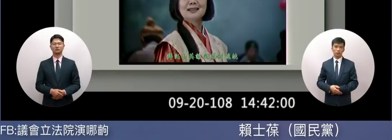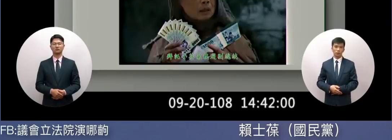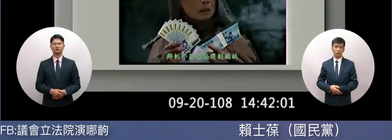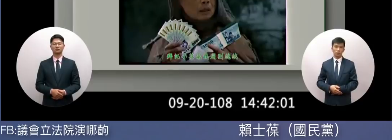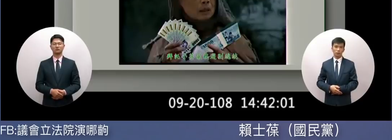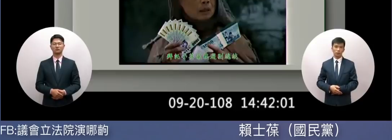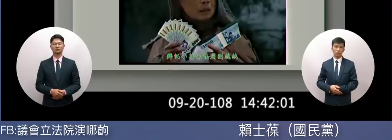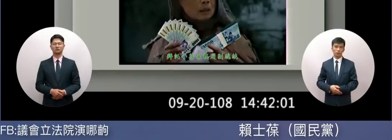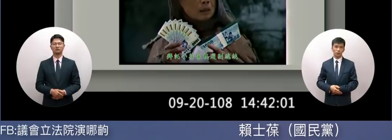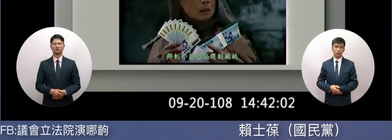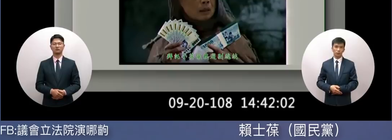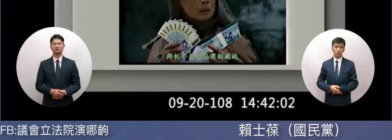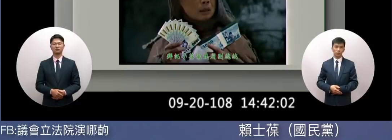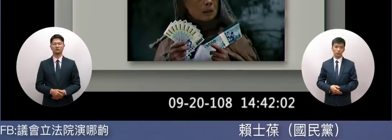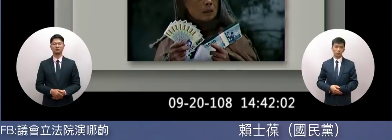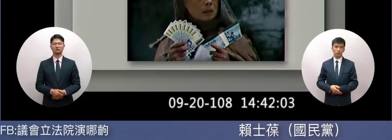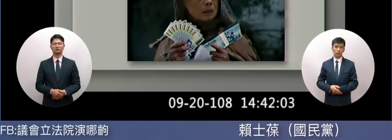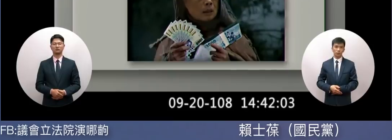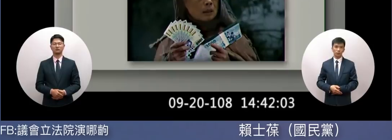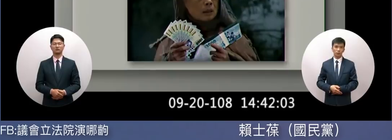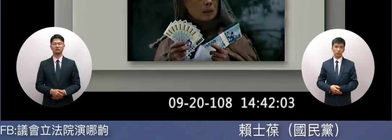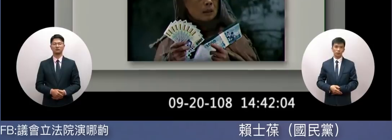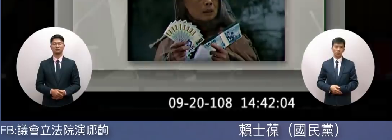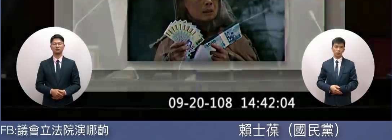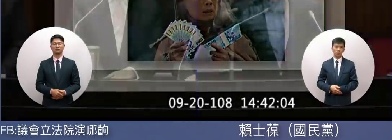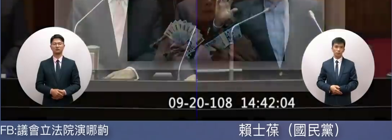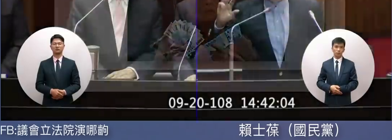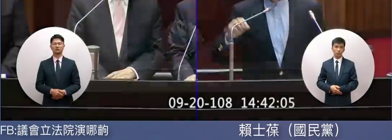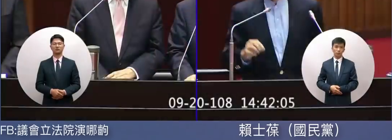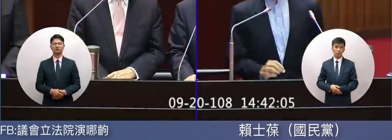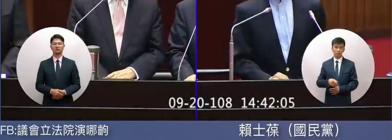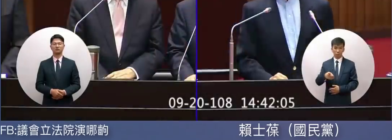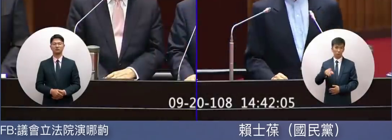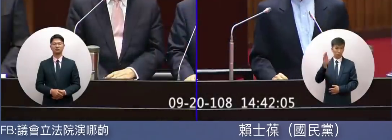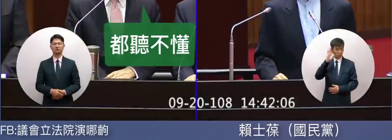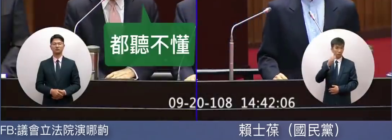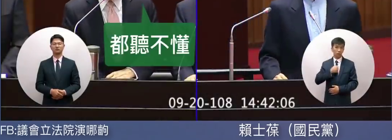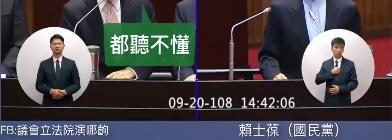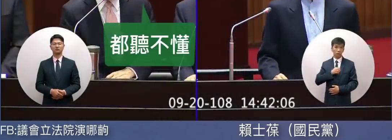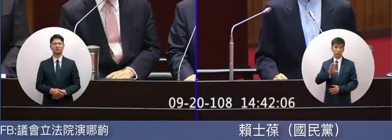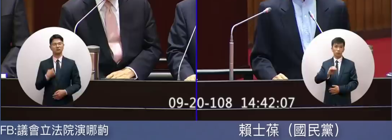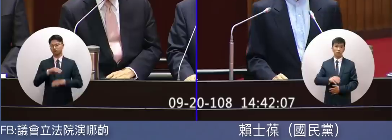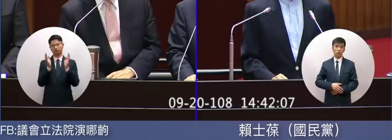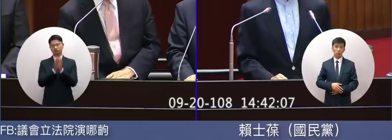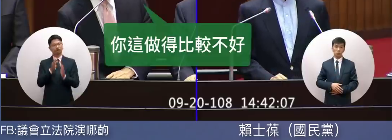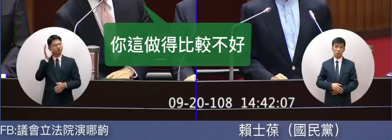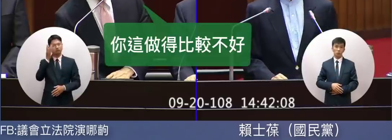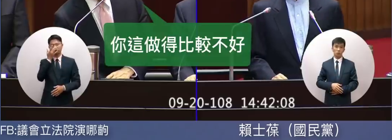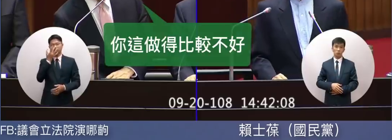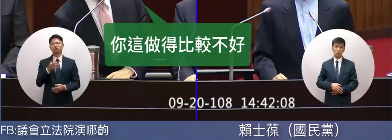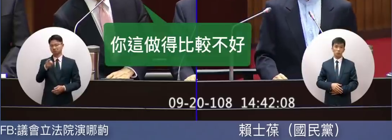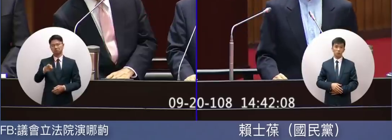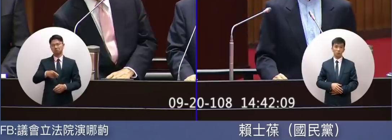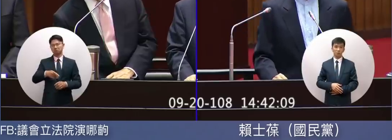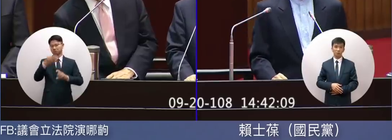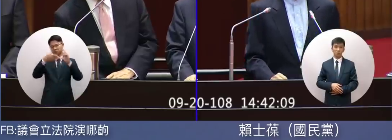我选副总统。 后面恁来听有无吼？ 拢听无咧。 拢听无哟。 你这做了